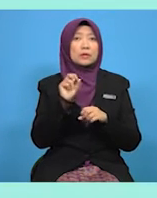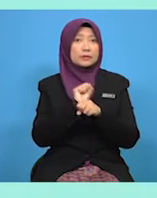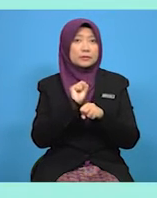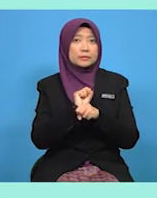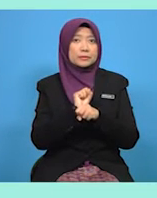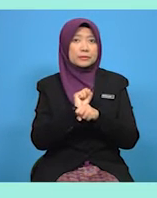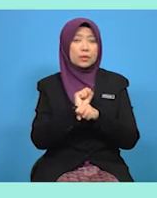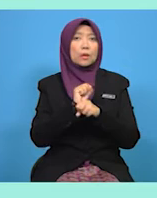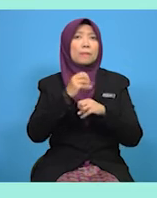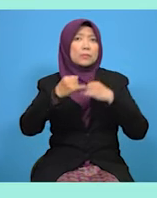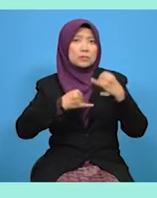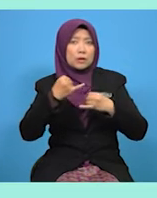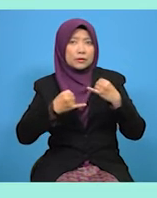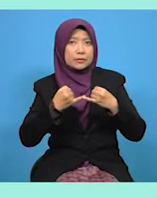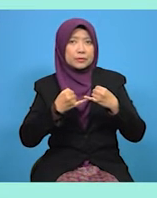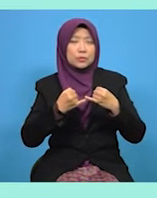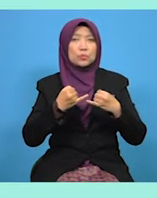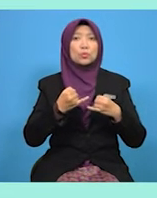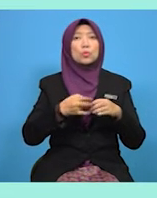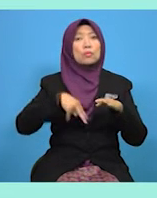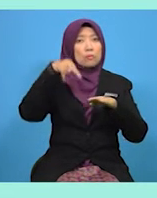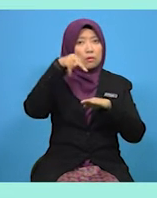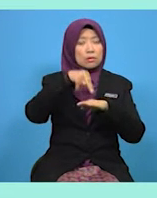berjaya menuntut kenaikan upah.